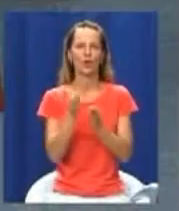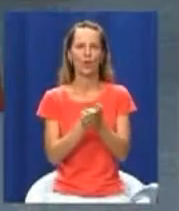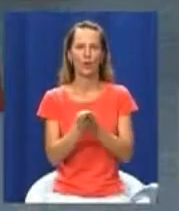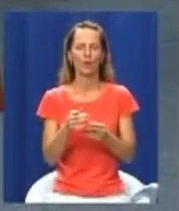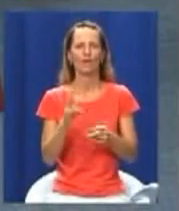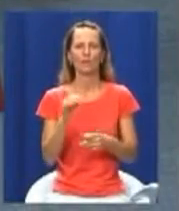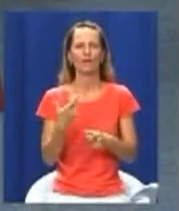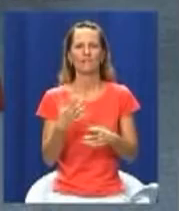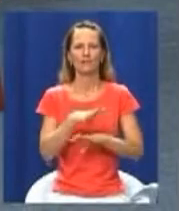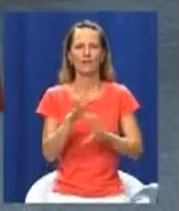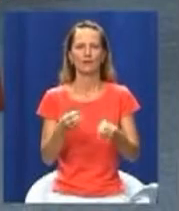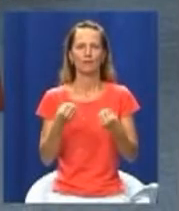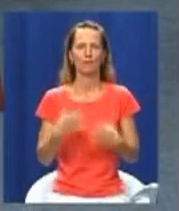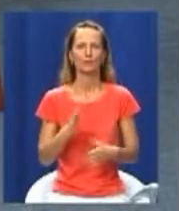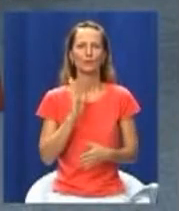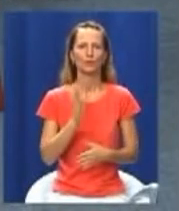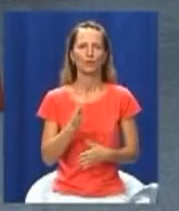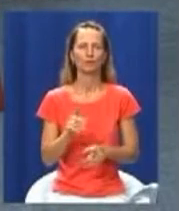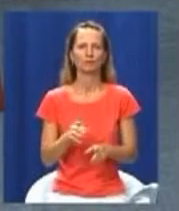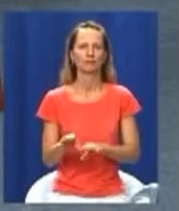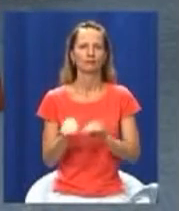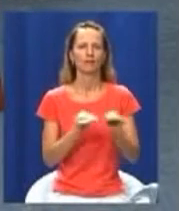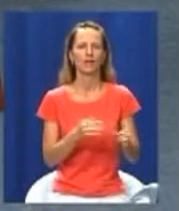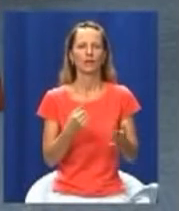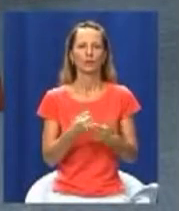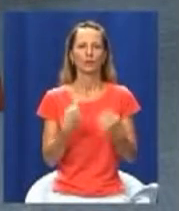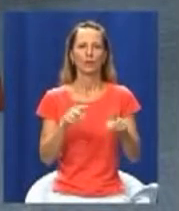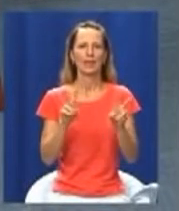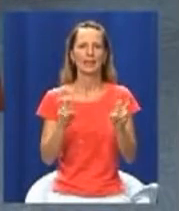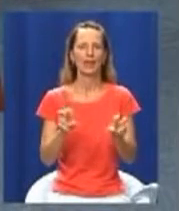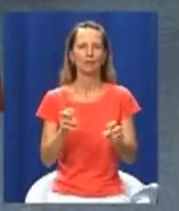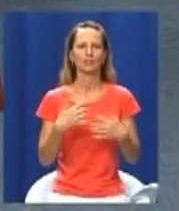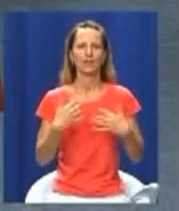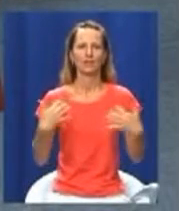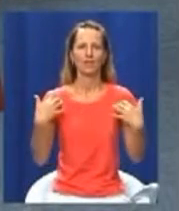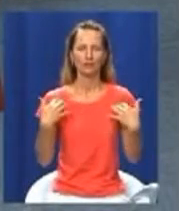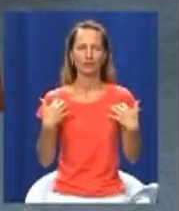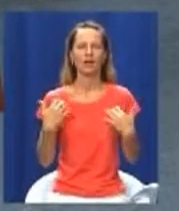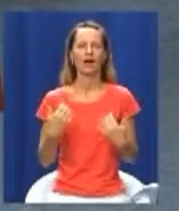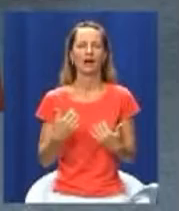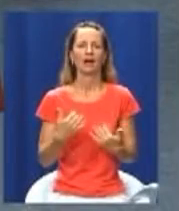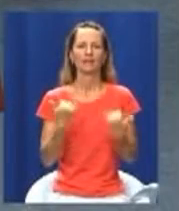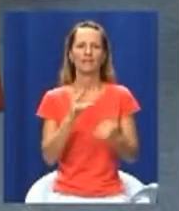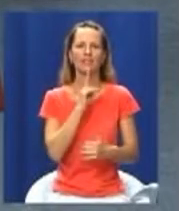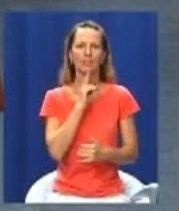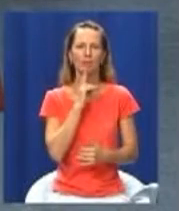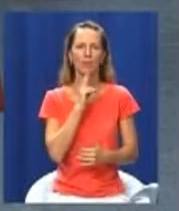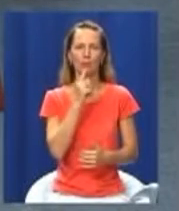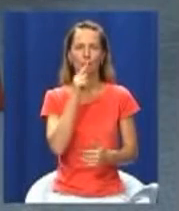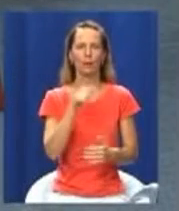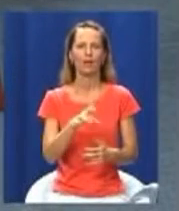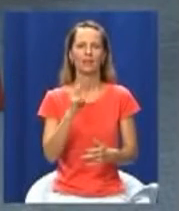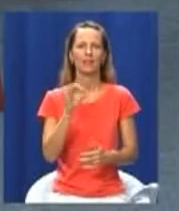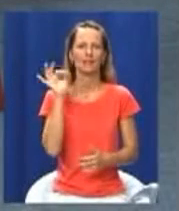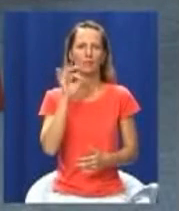Ну, будемо потихесеньку відходити від теми рослин і переходити до теми тварин. Сьогодні, до речі, наша увага пала саме на